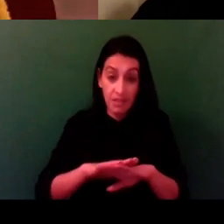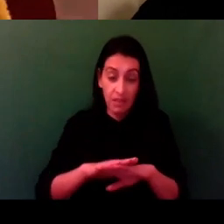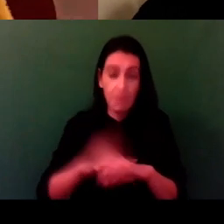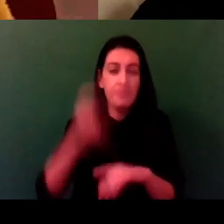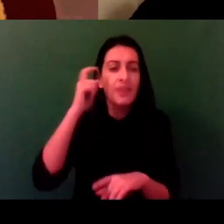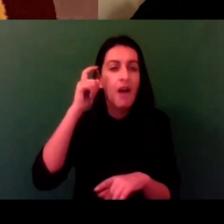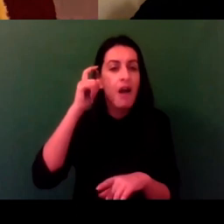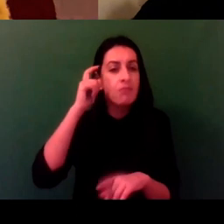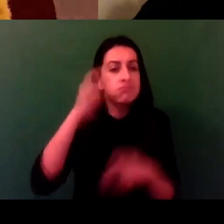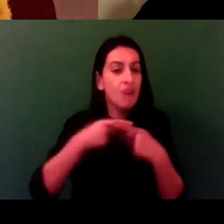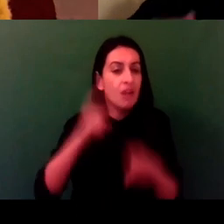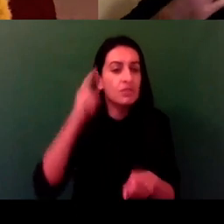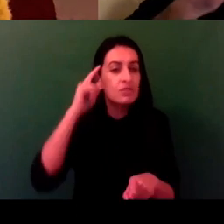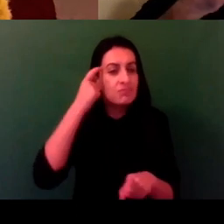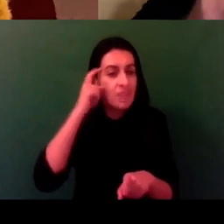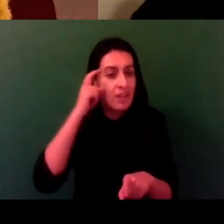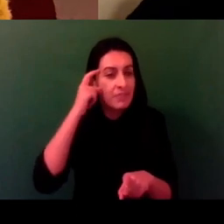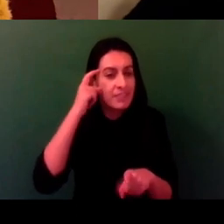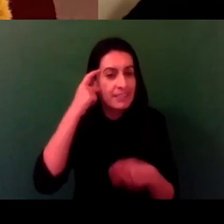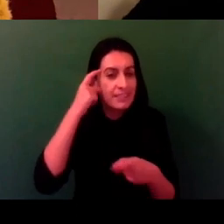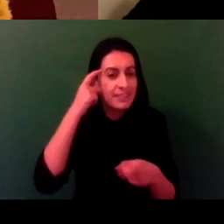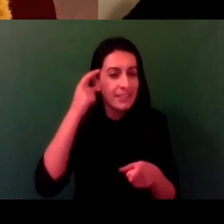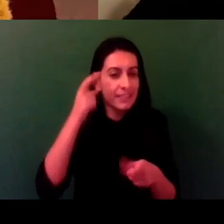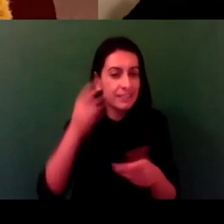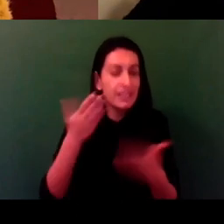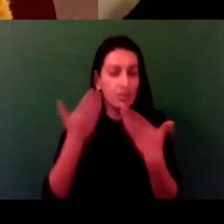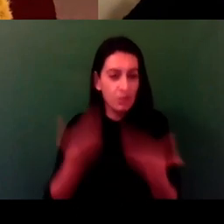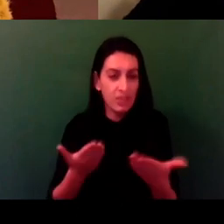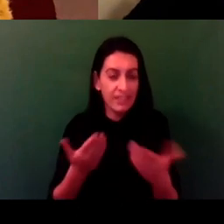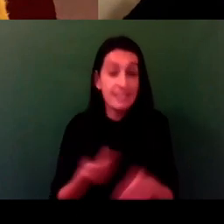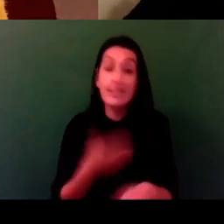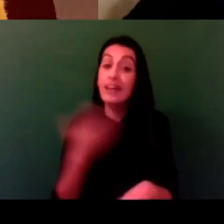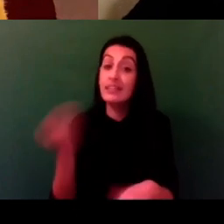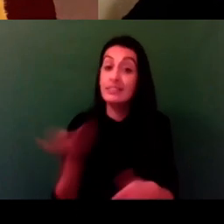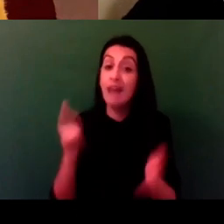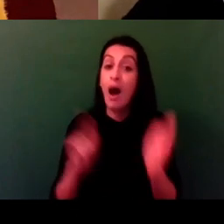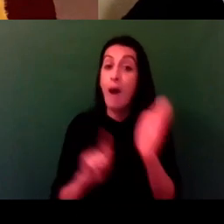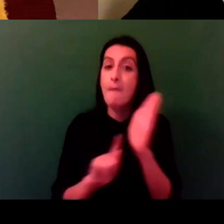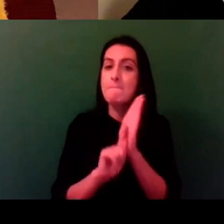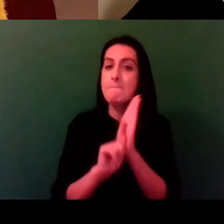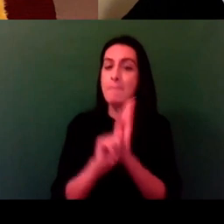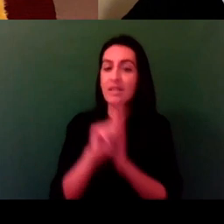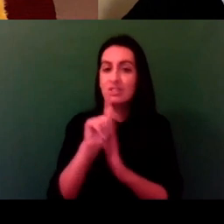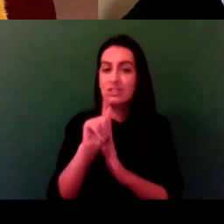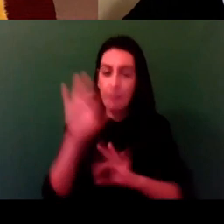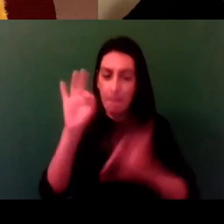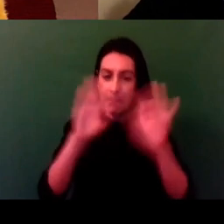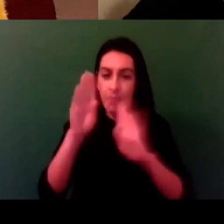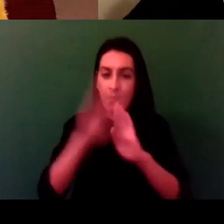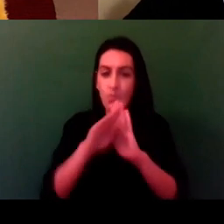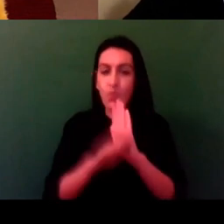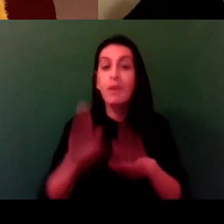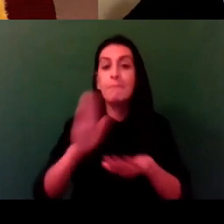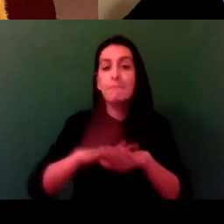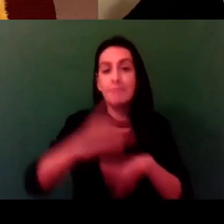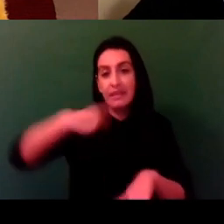aslında daha nitelikli bir süreç geçiririz. Yani burada sonuç demiyorum çünkü sonuç az önceki tartışmalarda da oldukça hani altı çizildi.